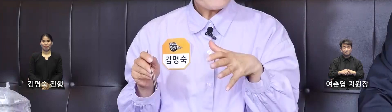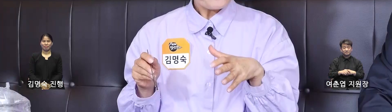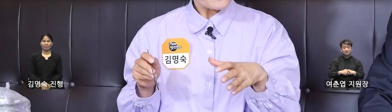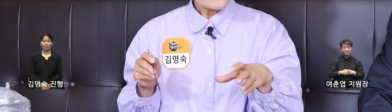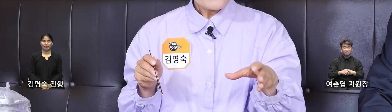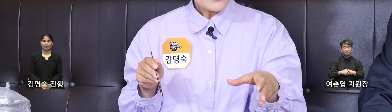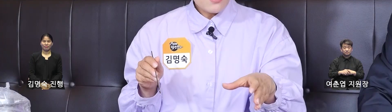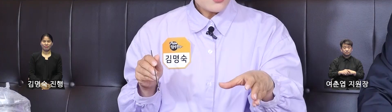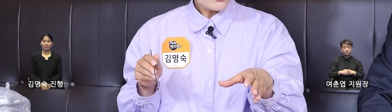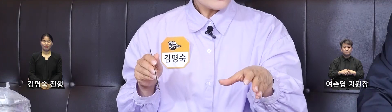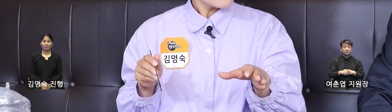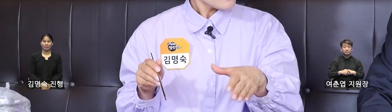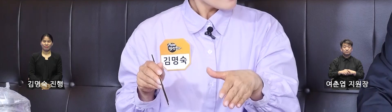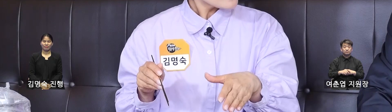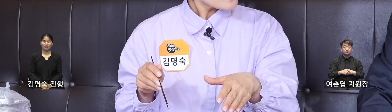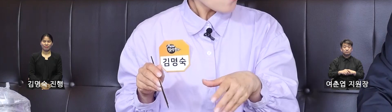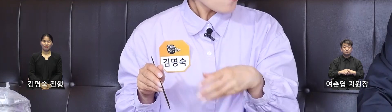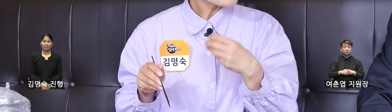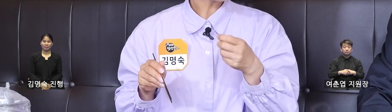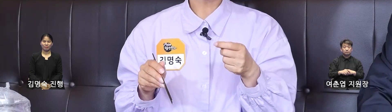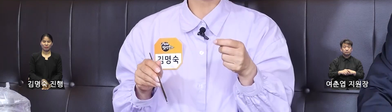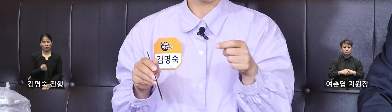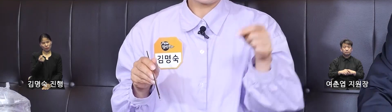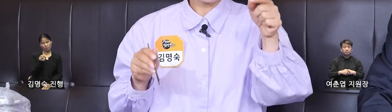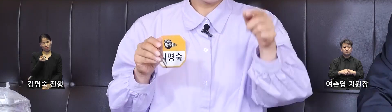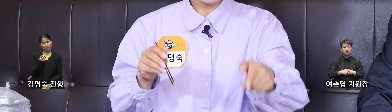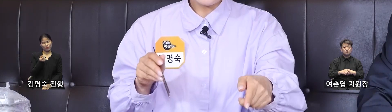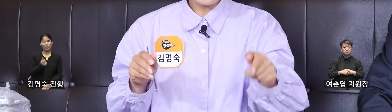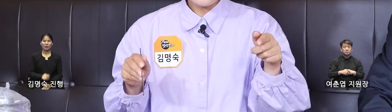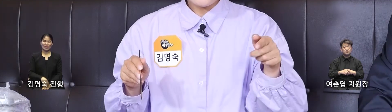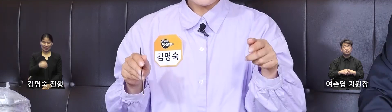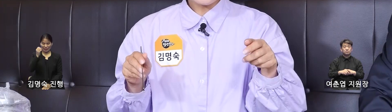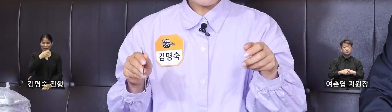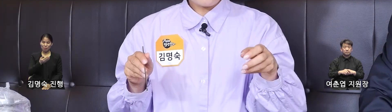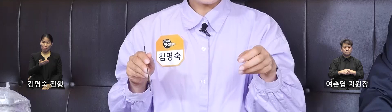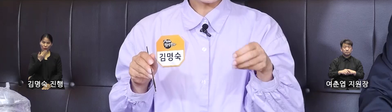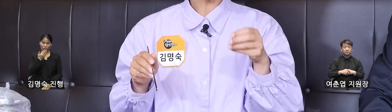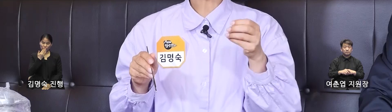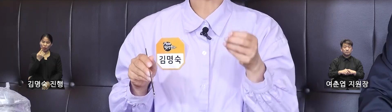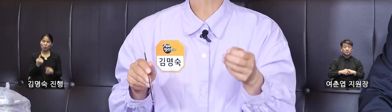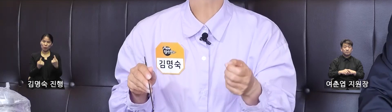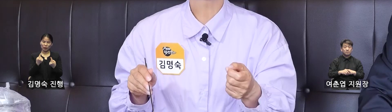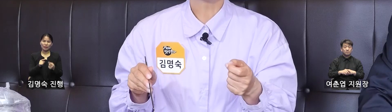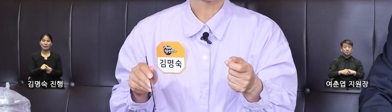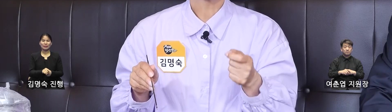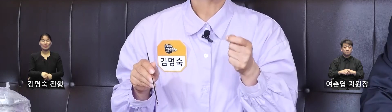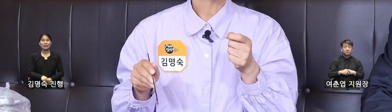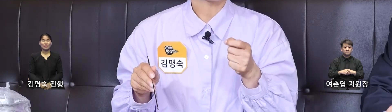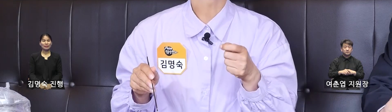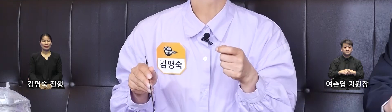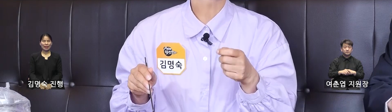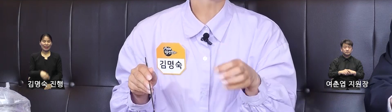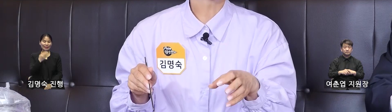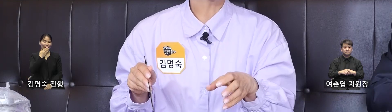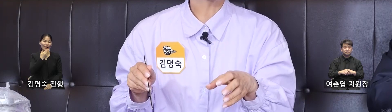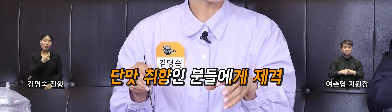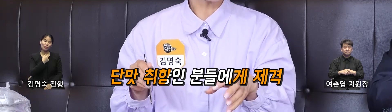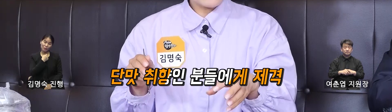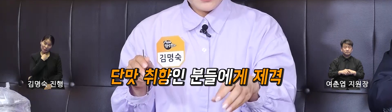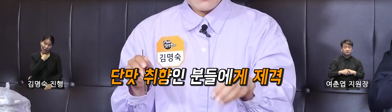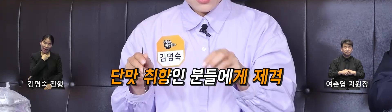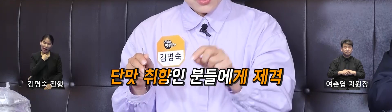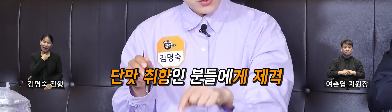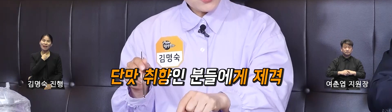근데 그러니까 조금 그냥 드시는 거보다 조금 달게 드시고